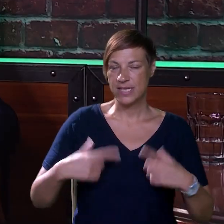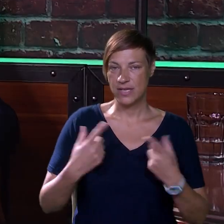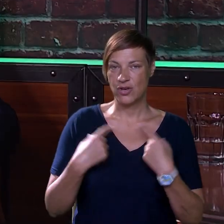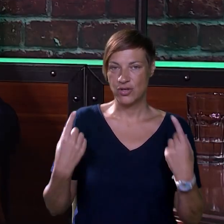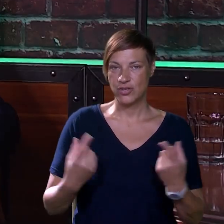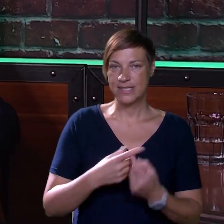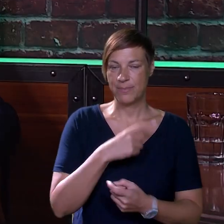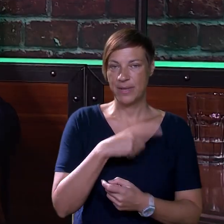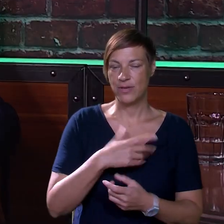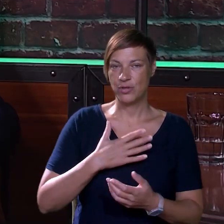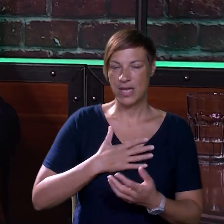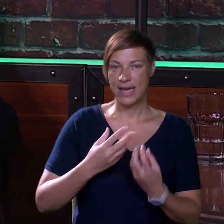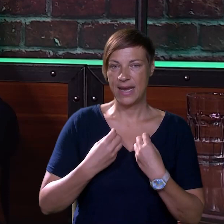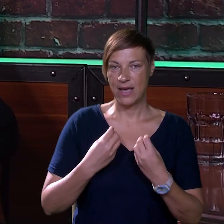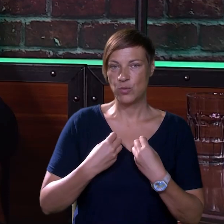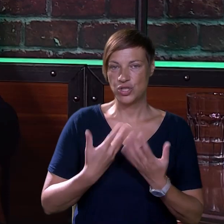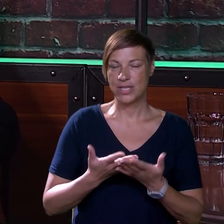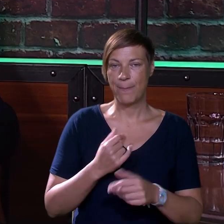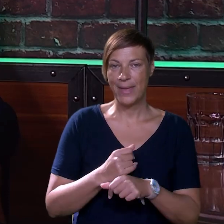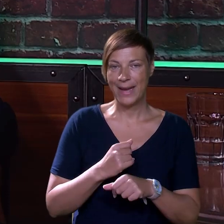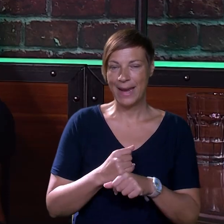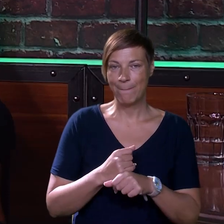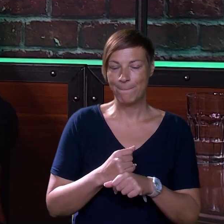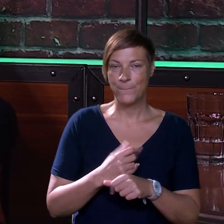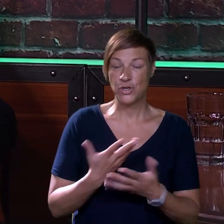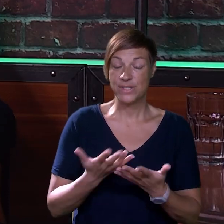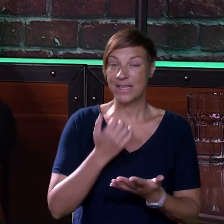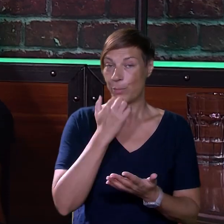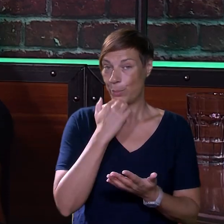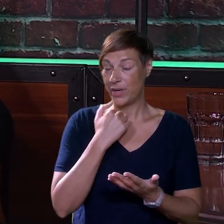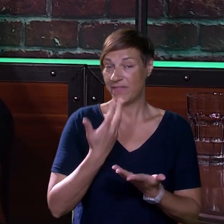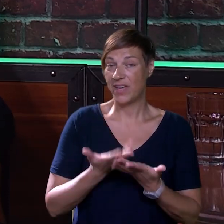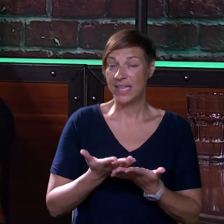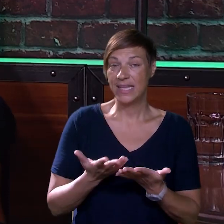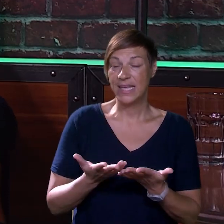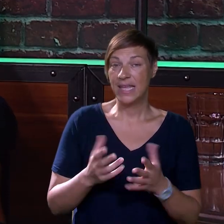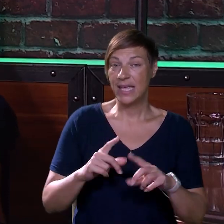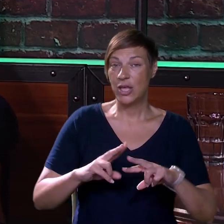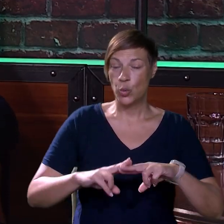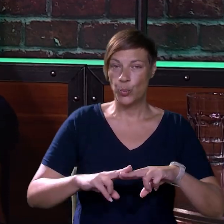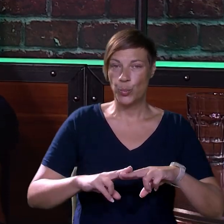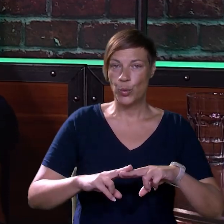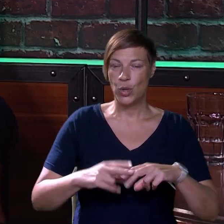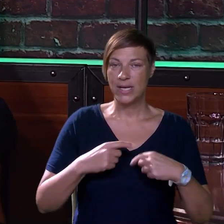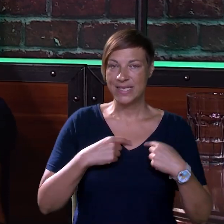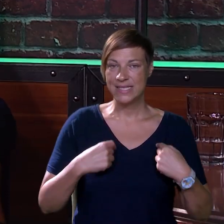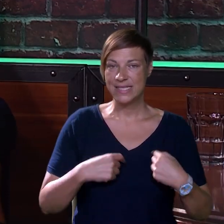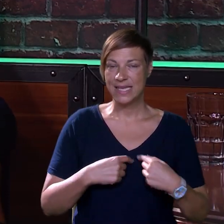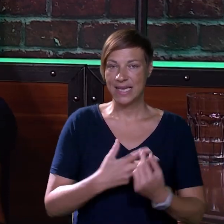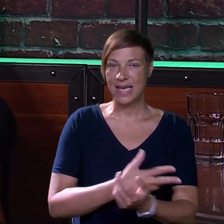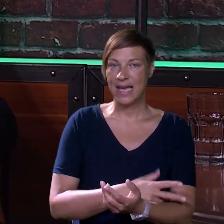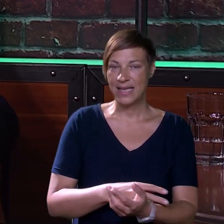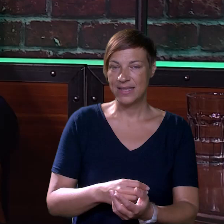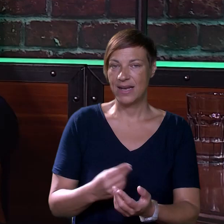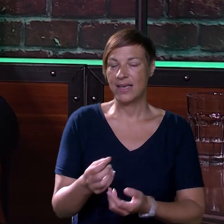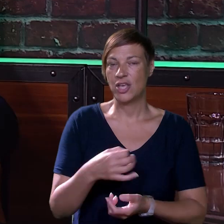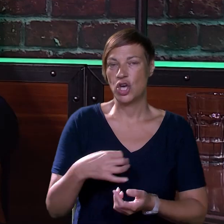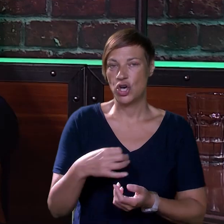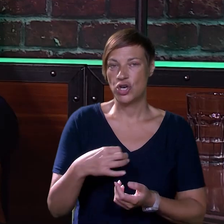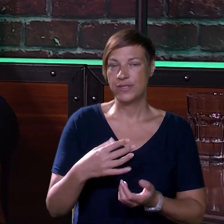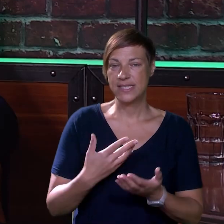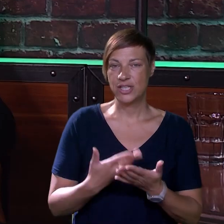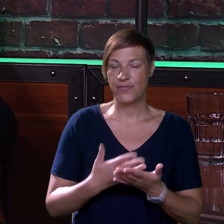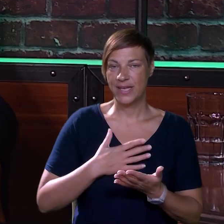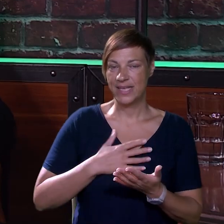oko sebe ljude naučio da je meni taj posao kako privatni, tako i ovaj u bolnici kardiologije, da je to meni osnova.